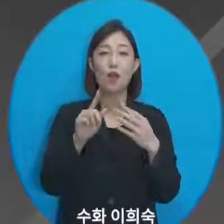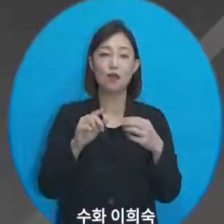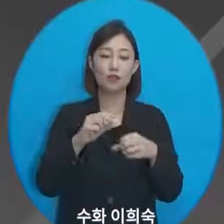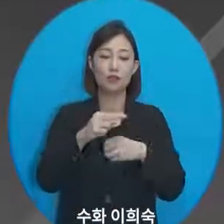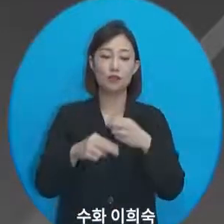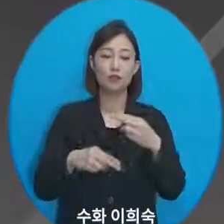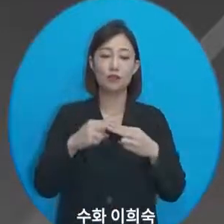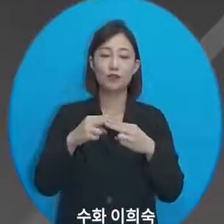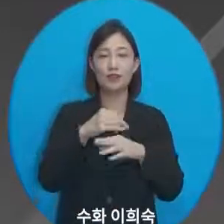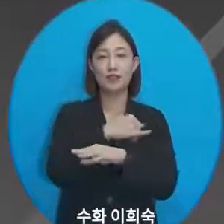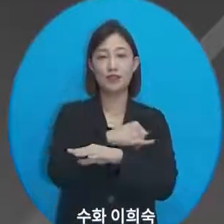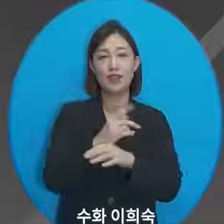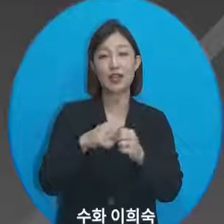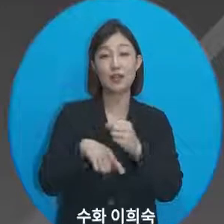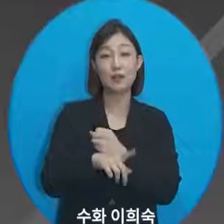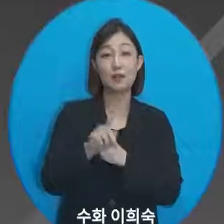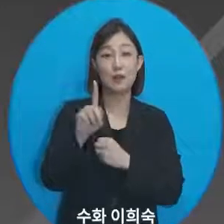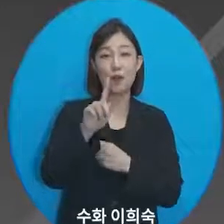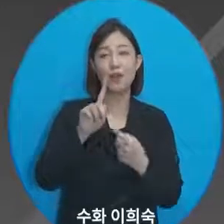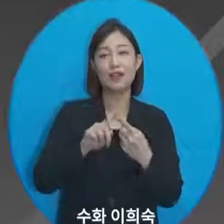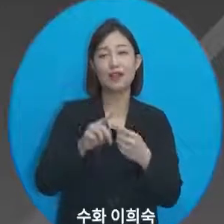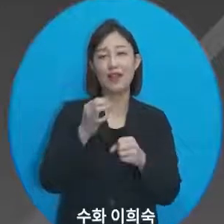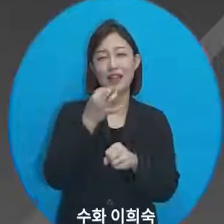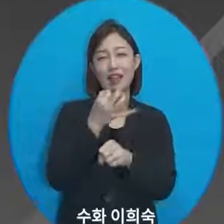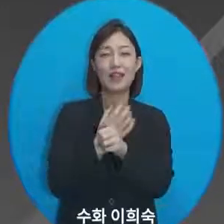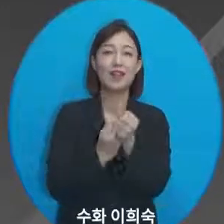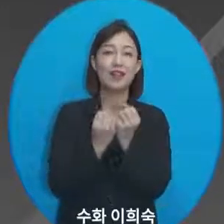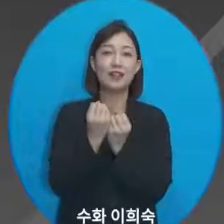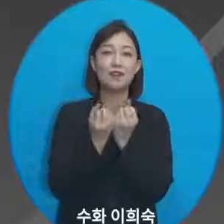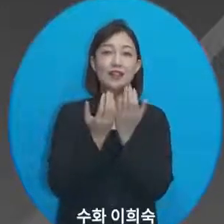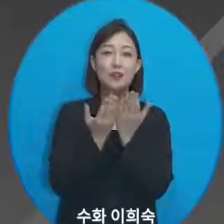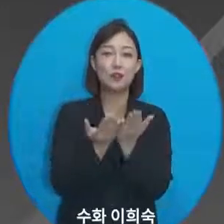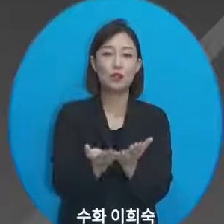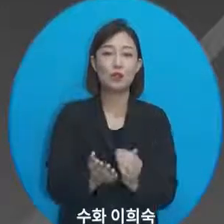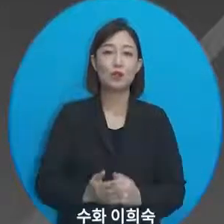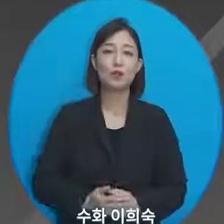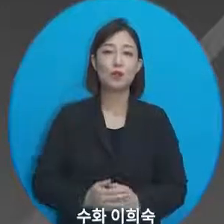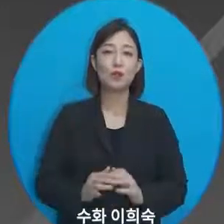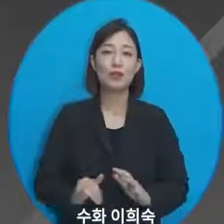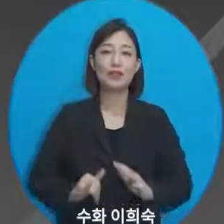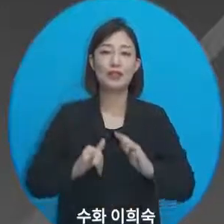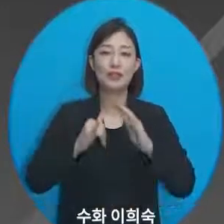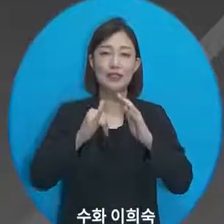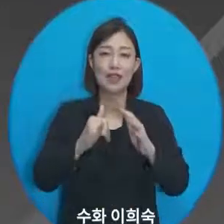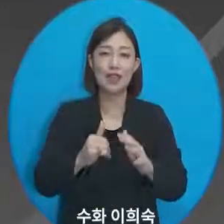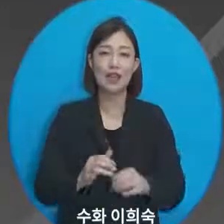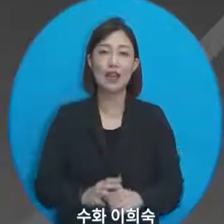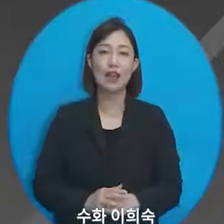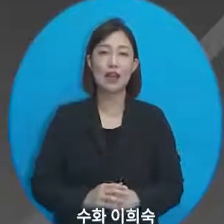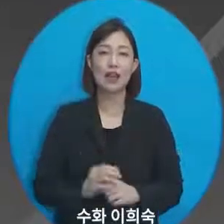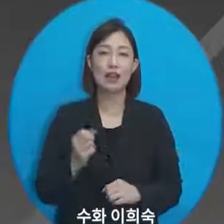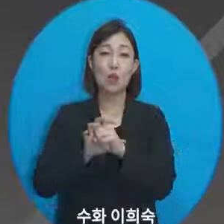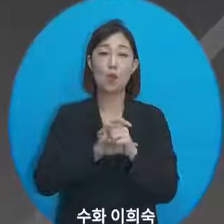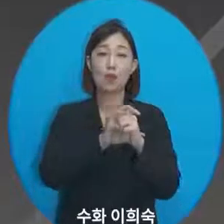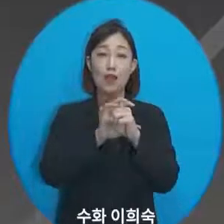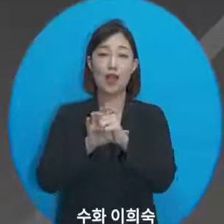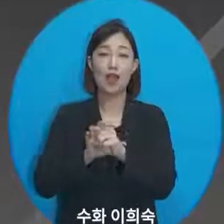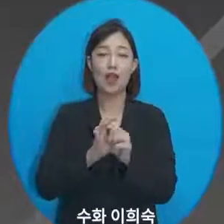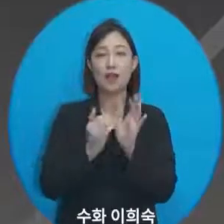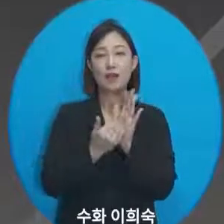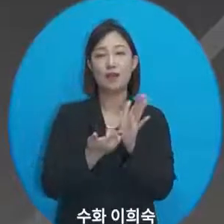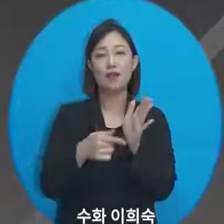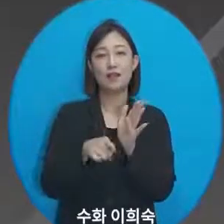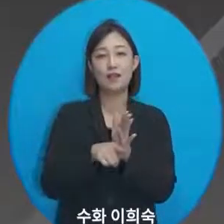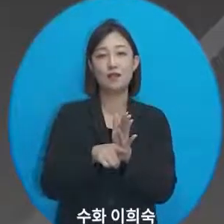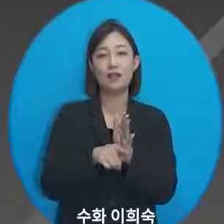의미하는지 짧게 소개를 해드리고 세계적인 경향에 대해서 코로나19에 대응하는 유니버셜 디자인, 기술